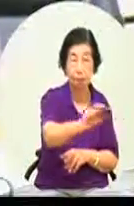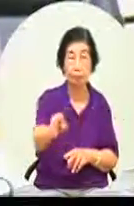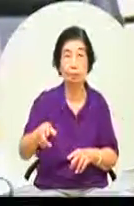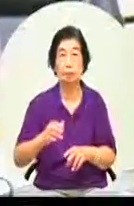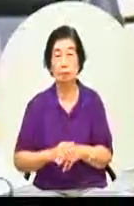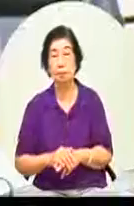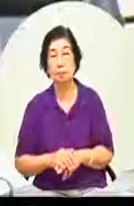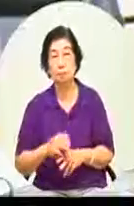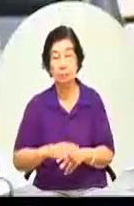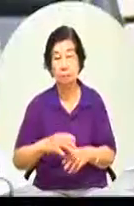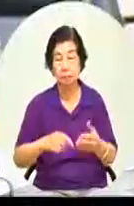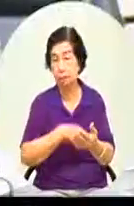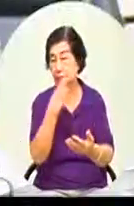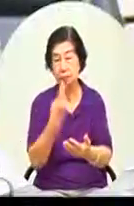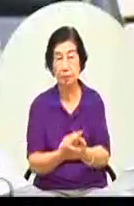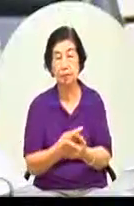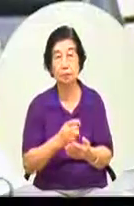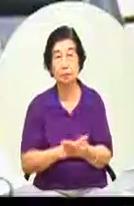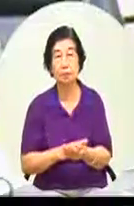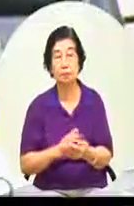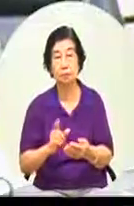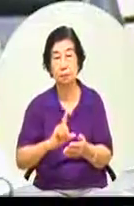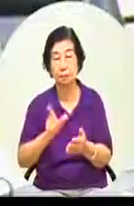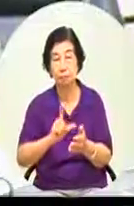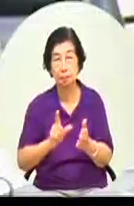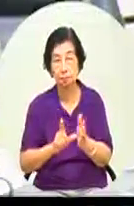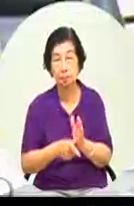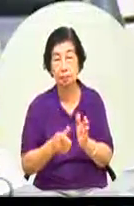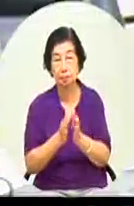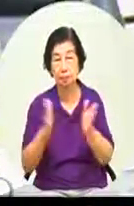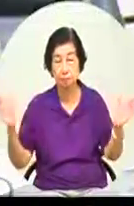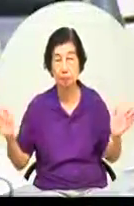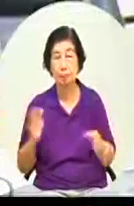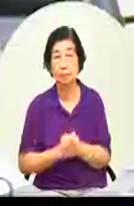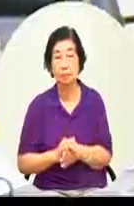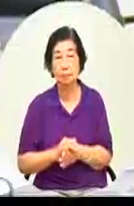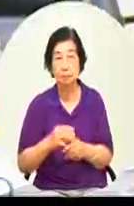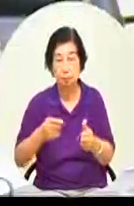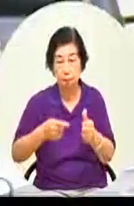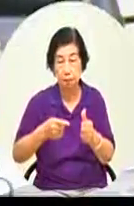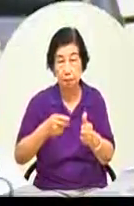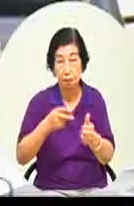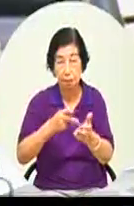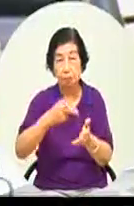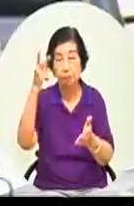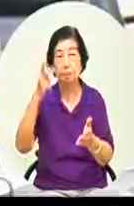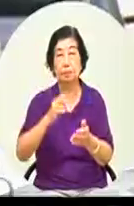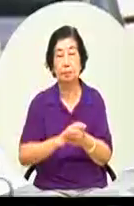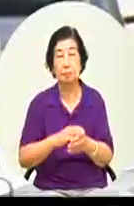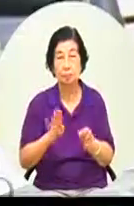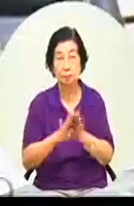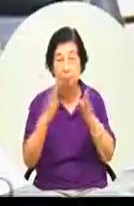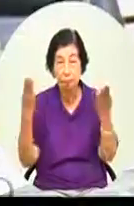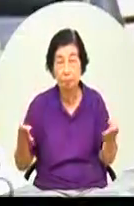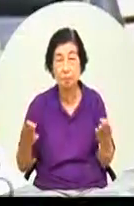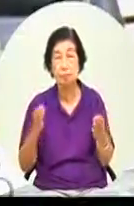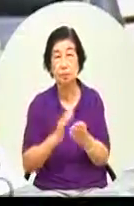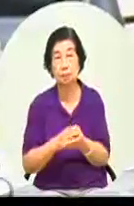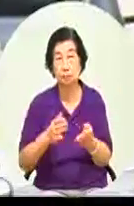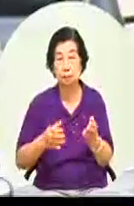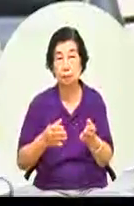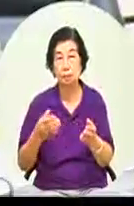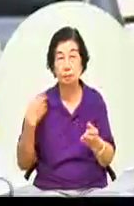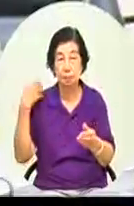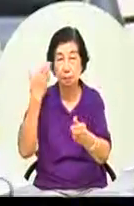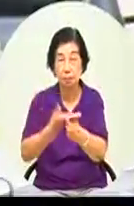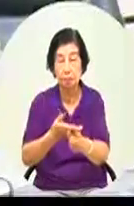整个通车要到什么时候，还有我们的环状轻轨的二期已经发包了，我们需要多少时间去把这